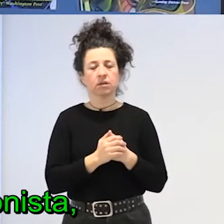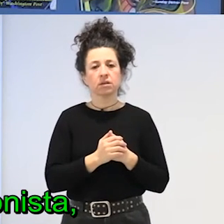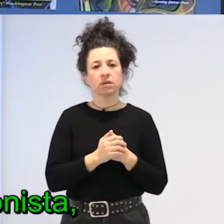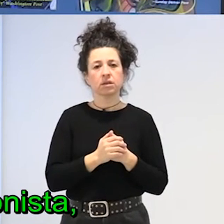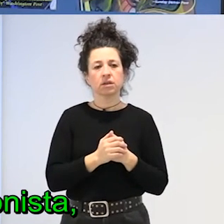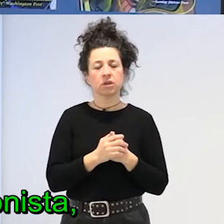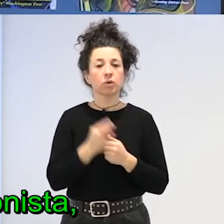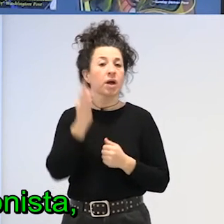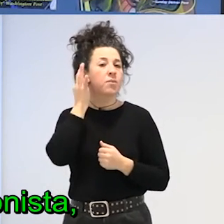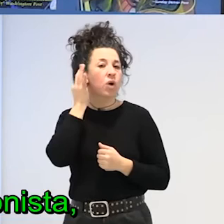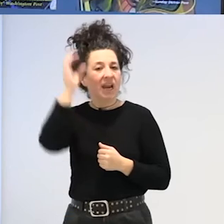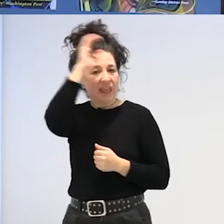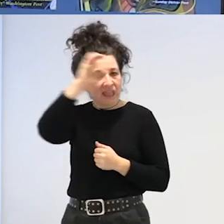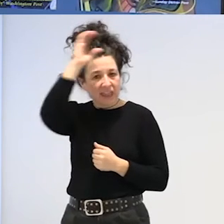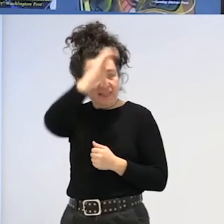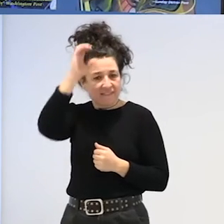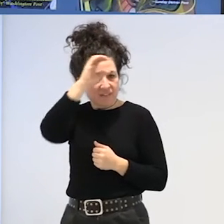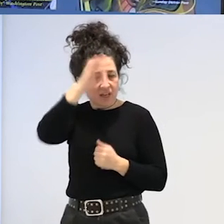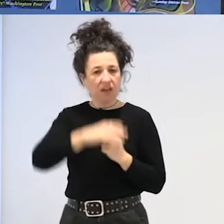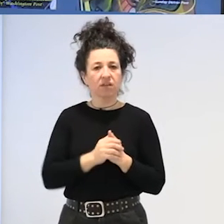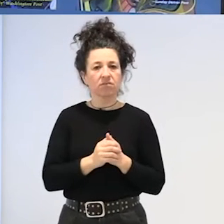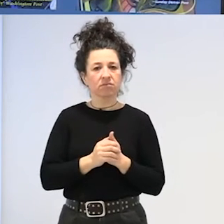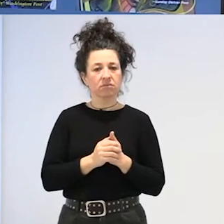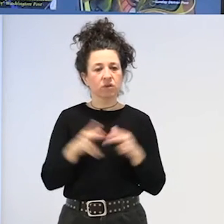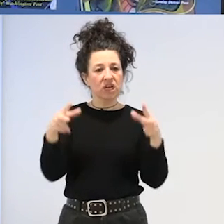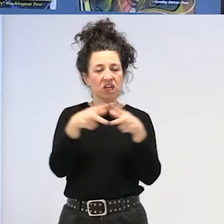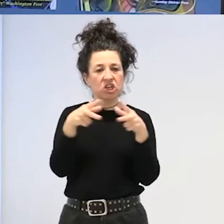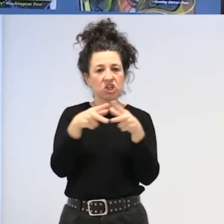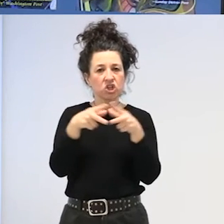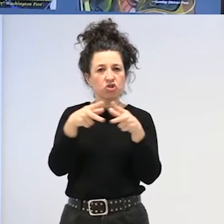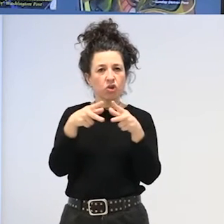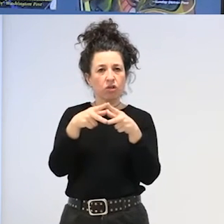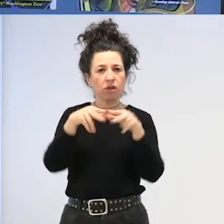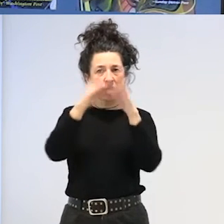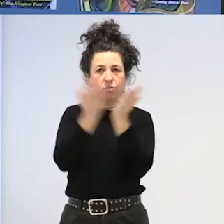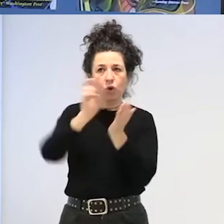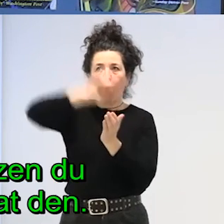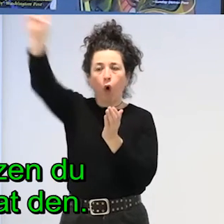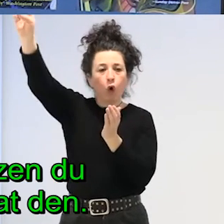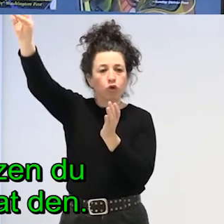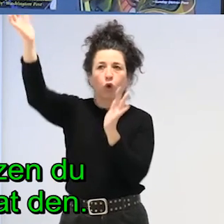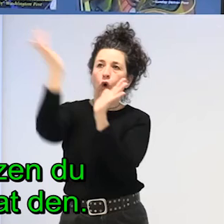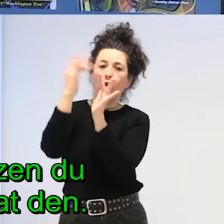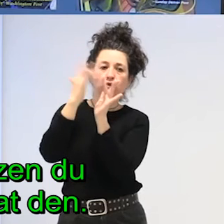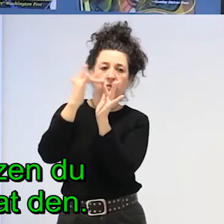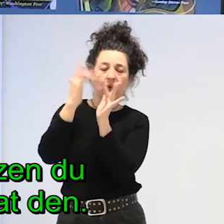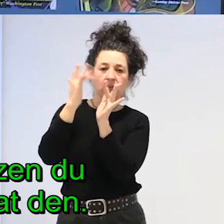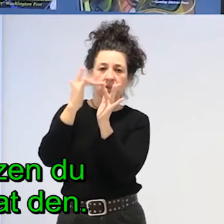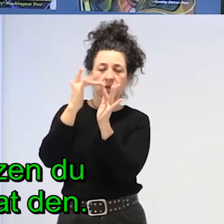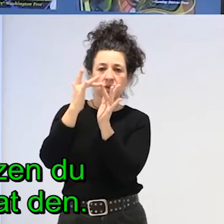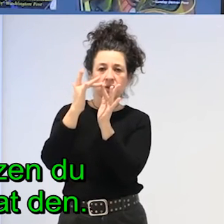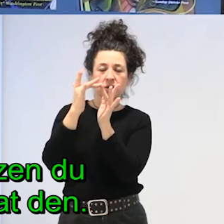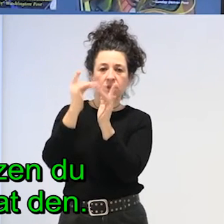emakume esentzialaria da protagonista, estralutar gizarte batekin harremanen diplomatikoan, eta Arnasonek gizarte